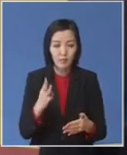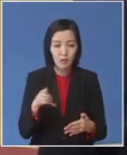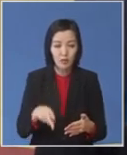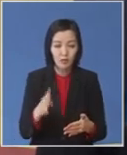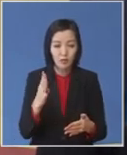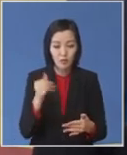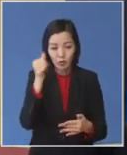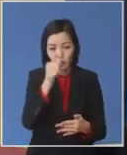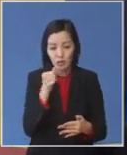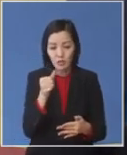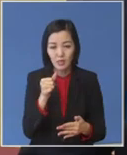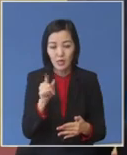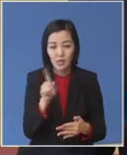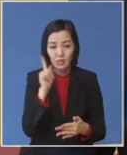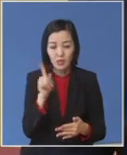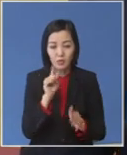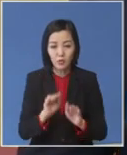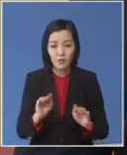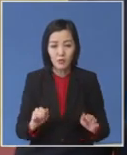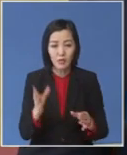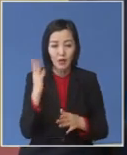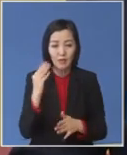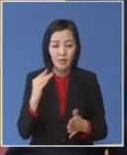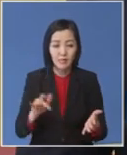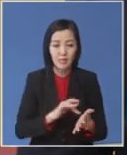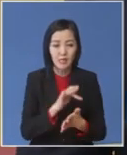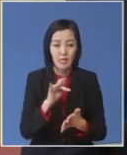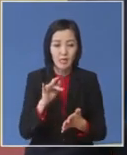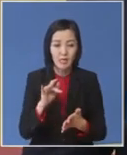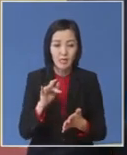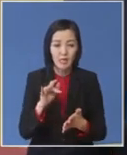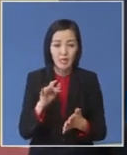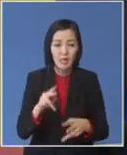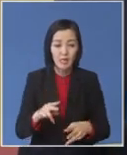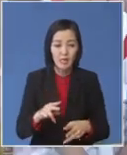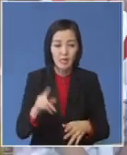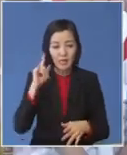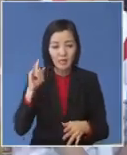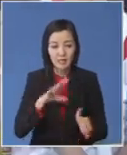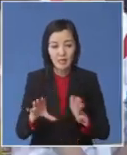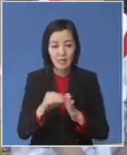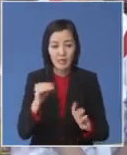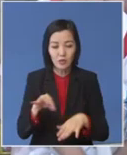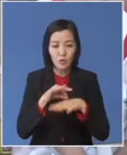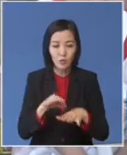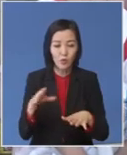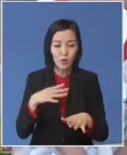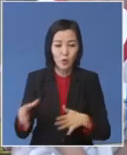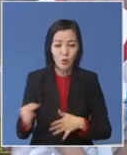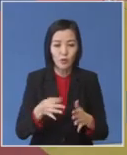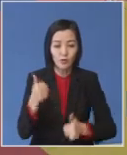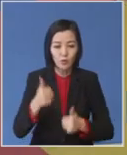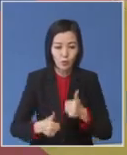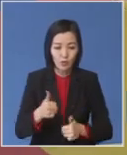жылғы кіші жасөспірімдер арасынан Алматы қала Қазақстанға іріктеу өтті. Бұл енді өзіміздің облыстық